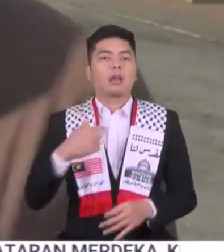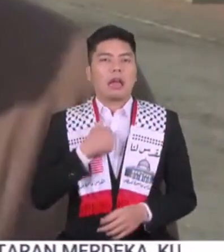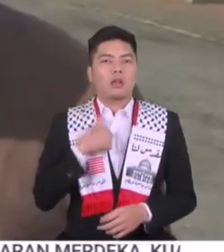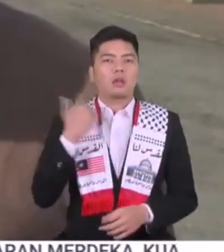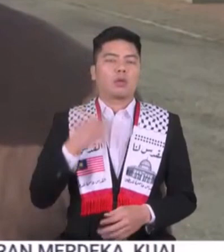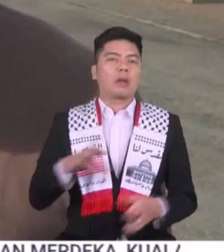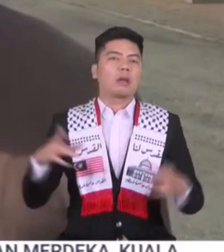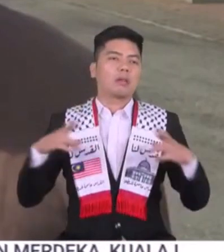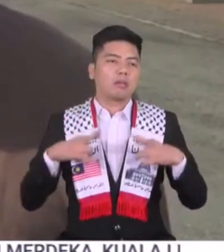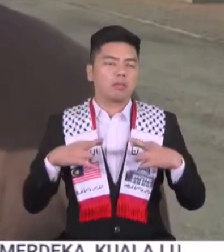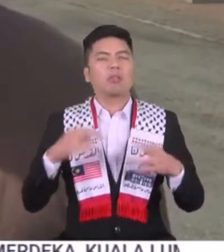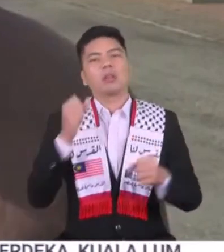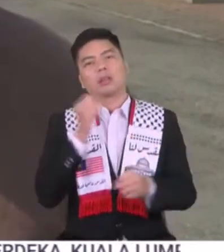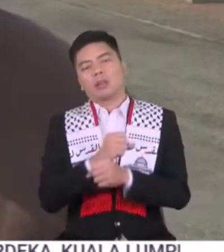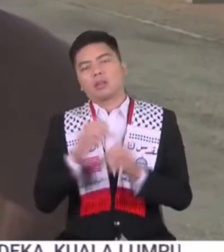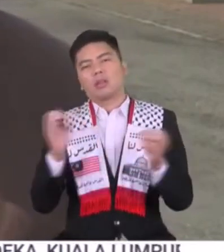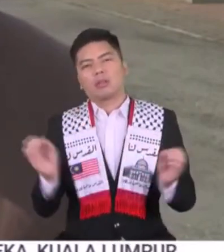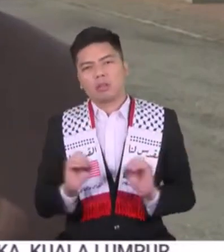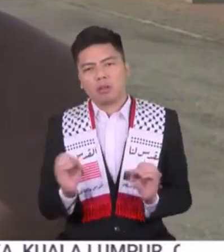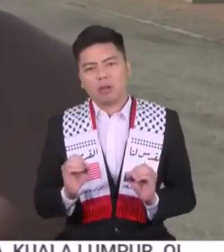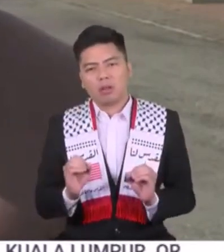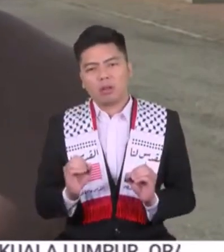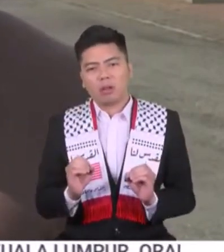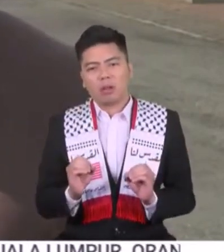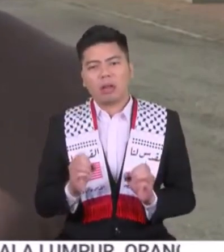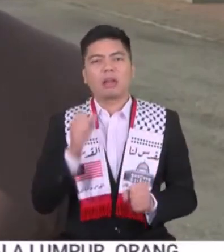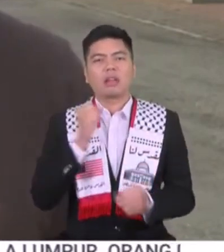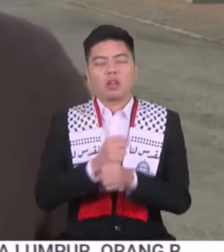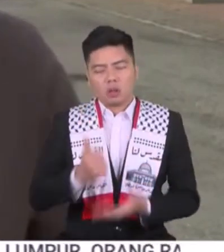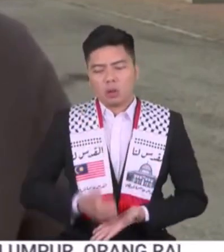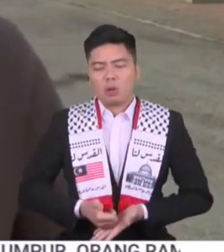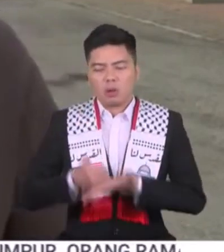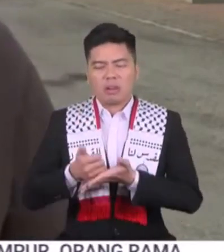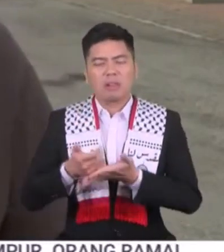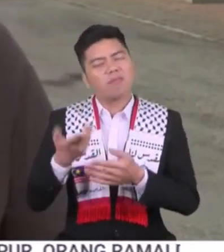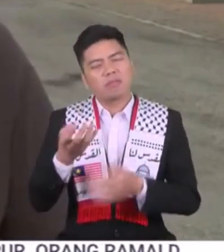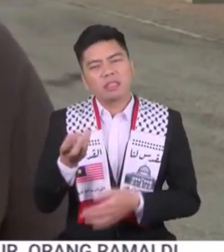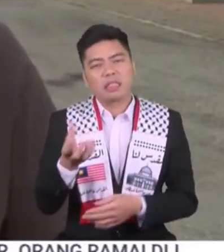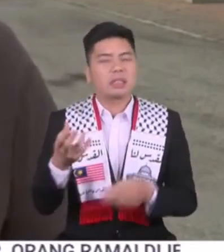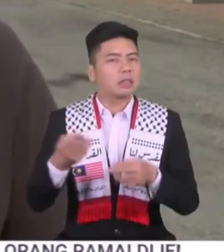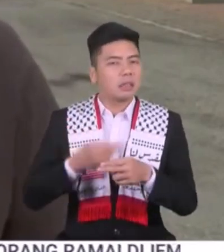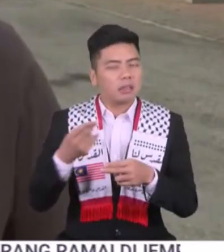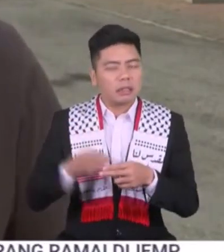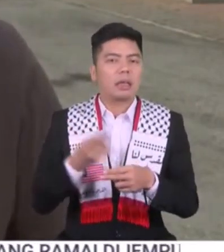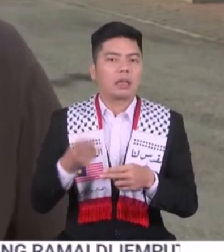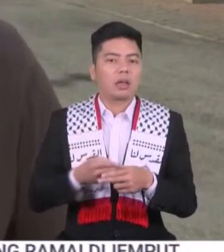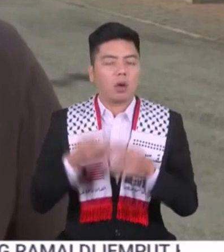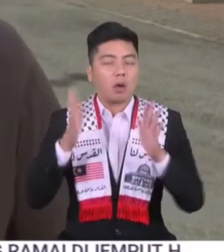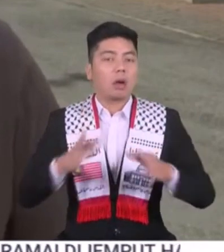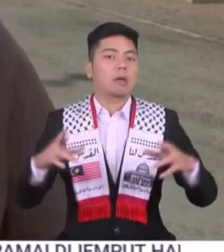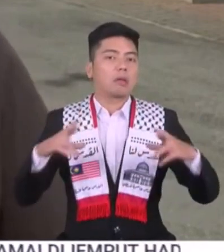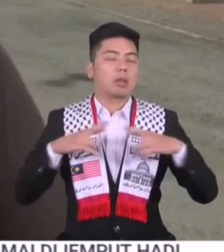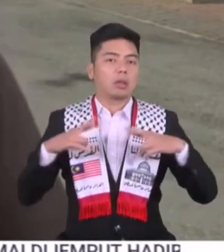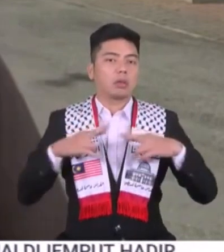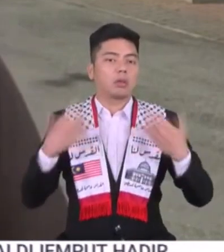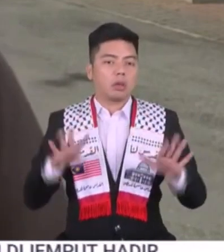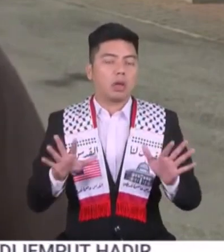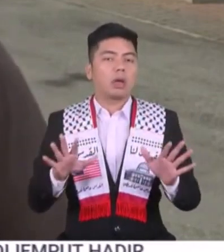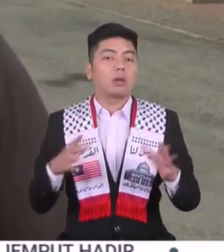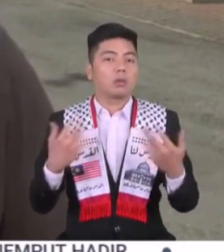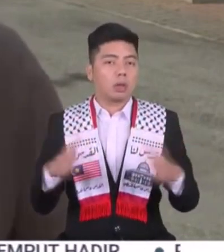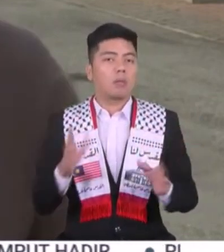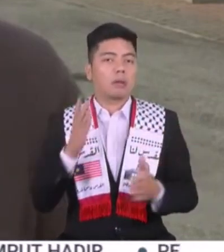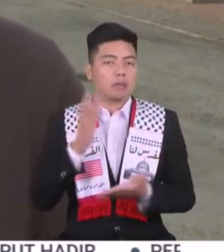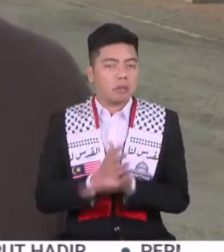sepusara tapi tak kerja. Kalau kerjaan tolong sedikit, orang sudah pesara punya kerja, apa yang